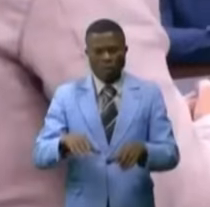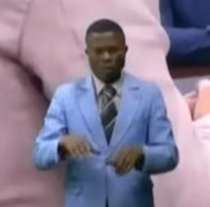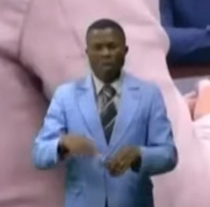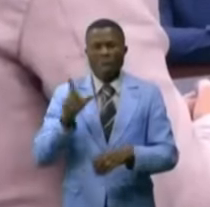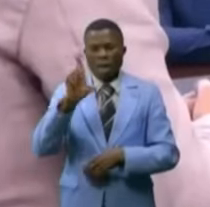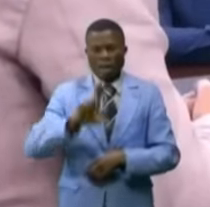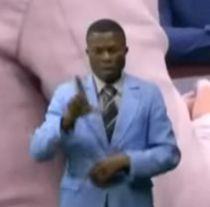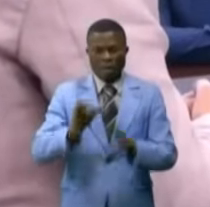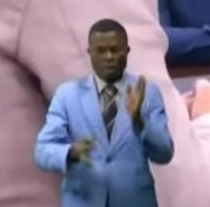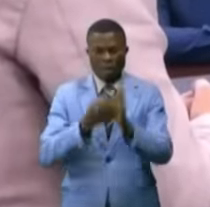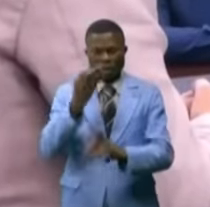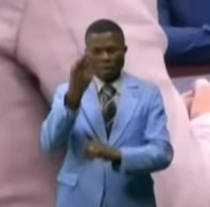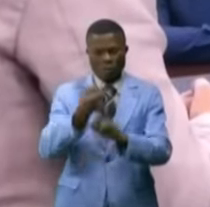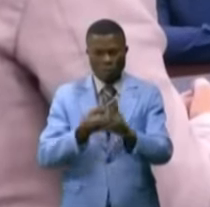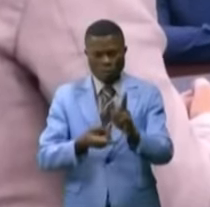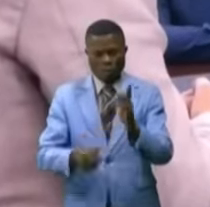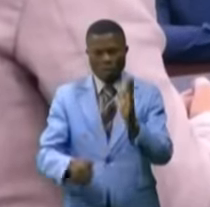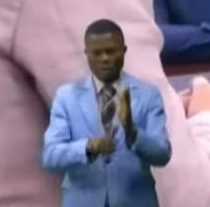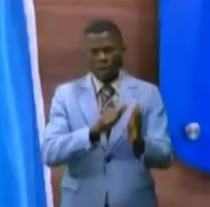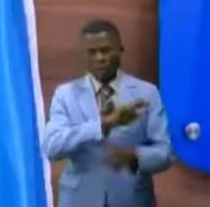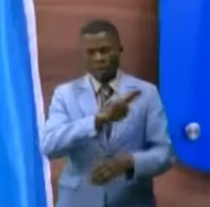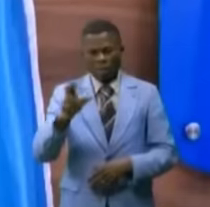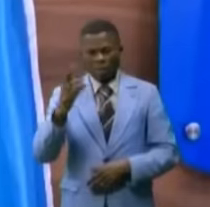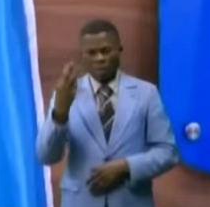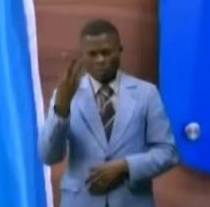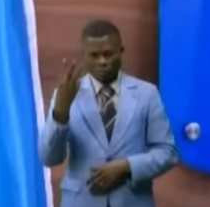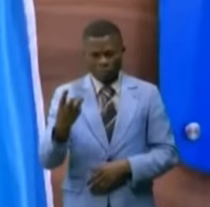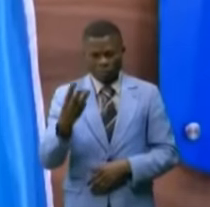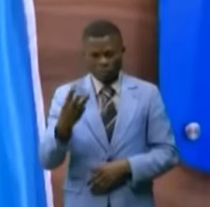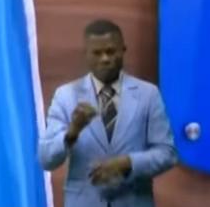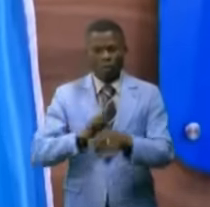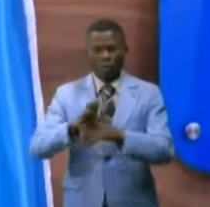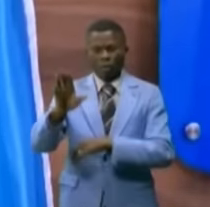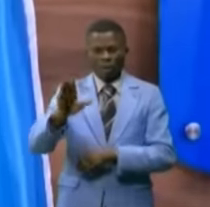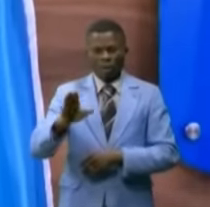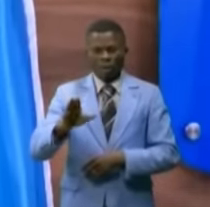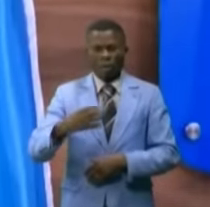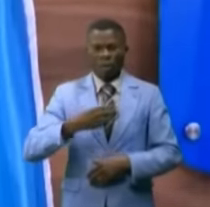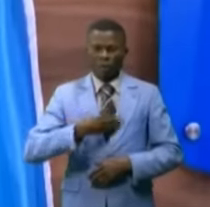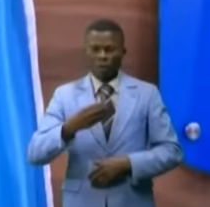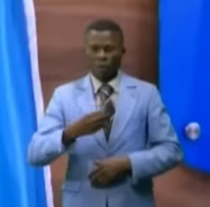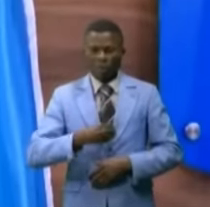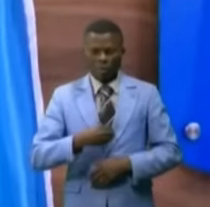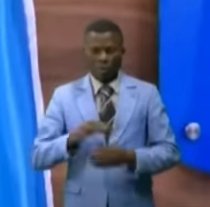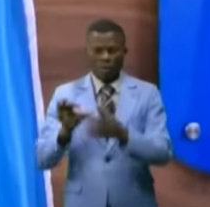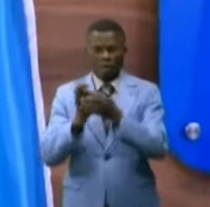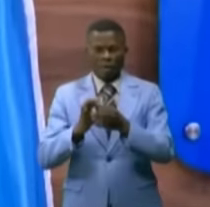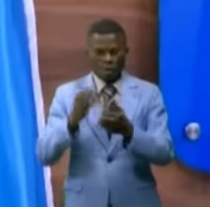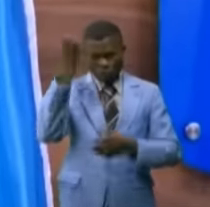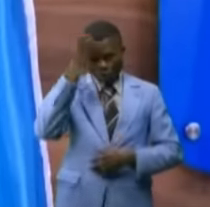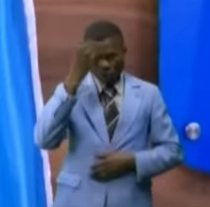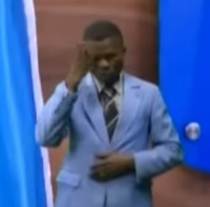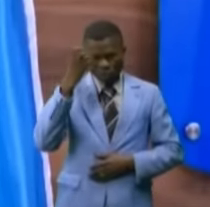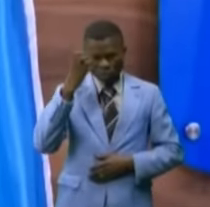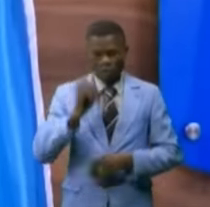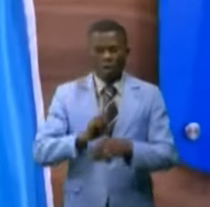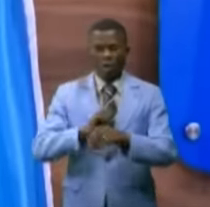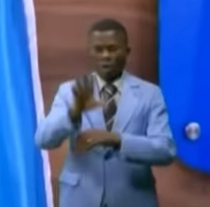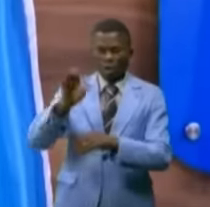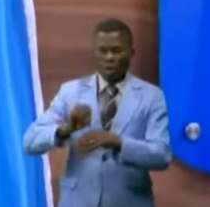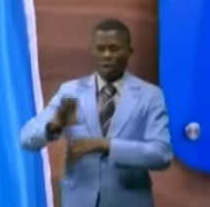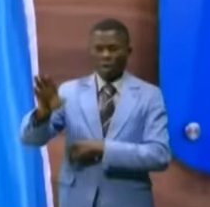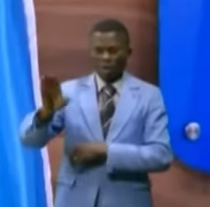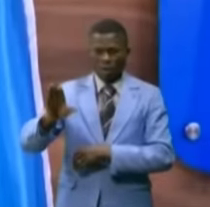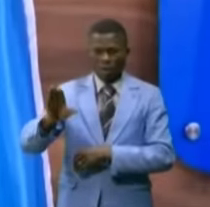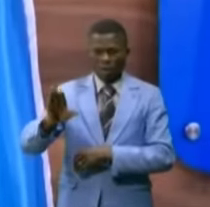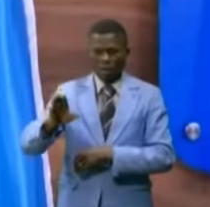lundi 13 novembre 2023. Il a été question de déploiement de la mission d'observation de l'Union européenne qui a été déployée à partir